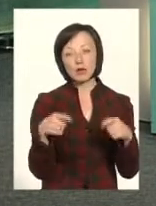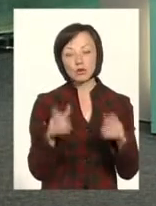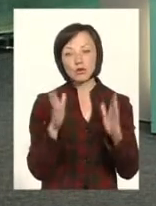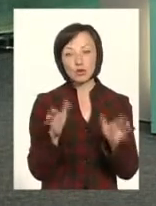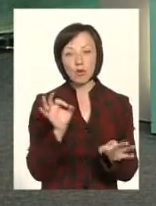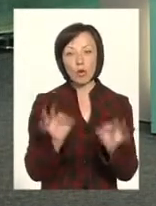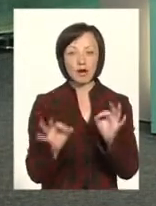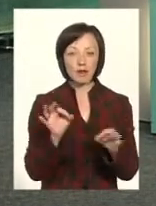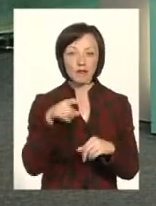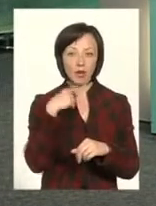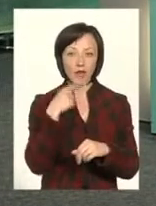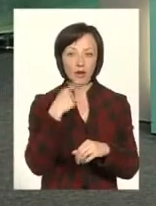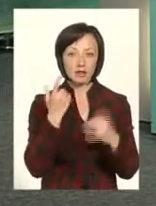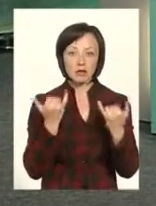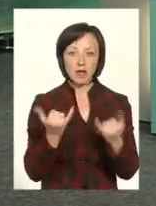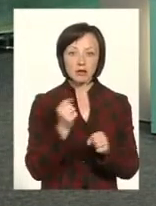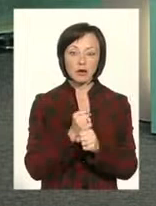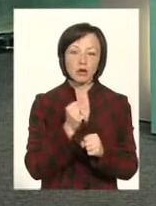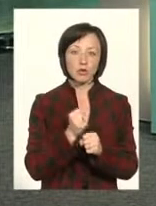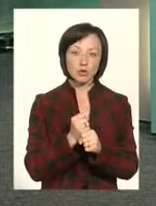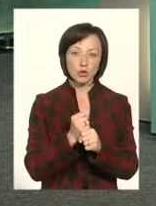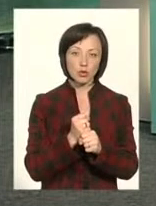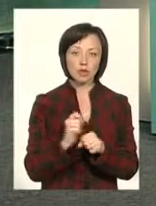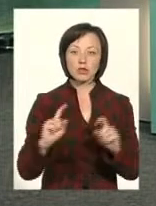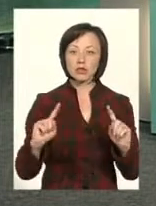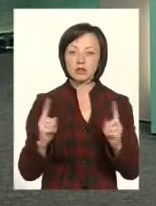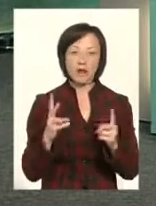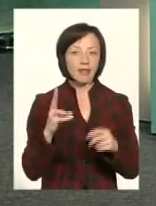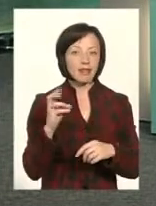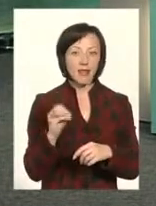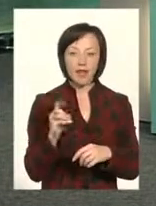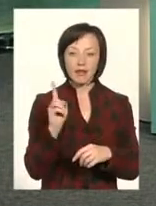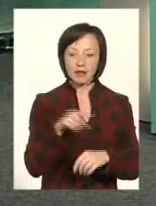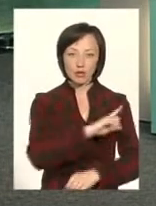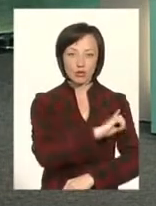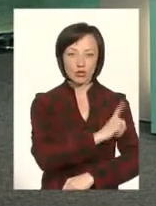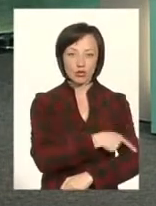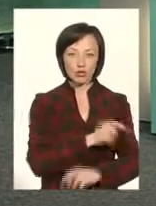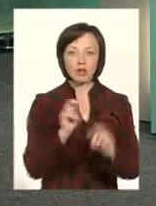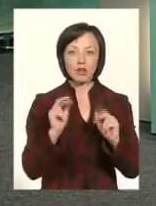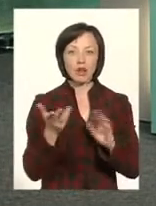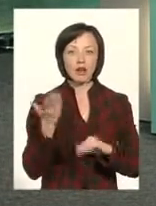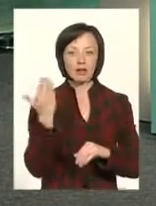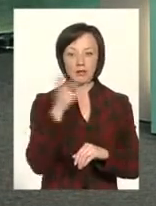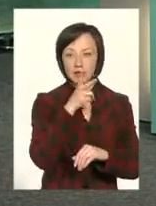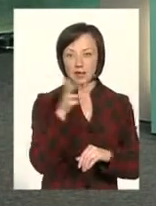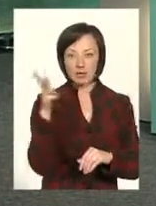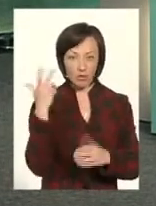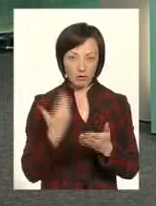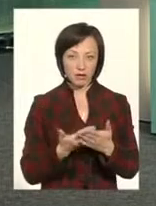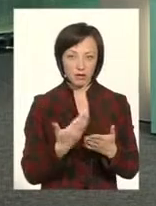будемо об'єктивно говорити, зараз працює значно не на ті потужності, на які навіть ще 3 роки